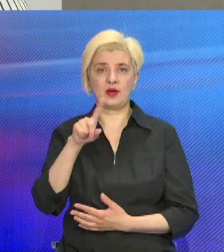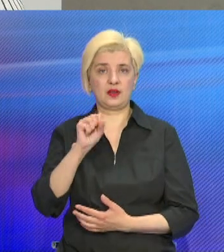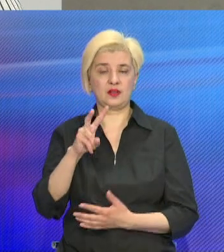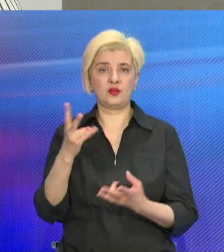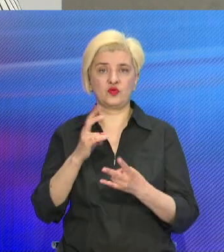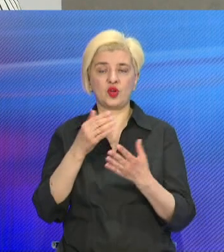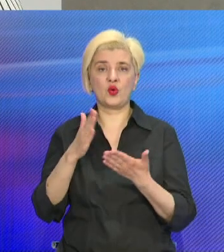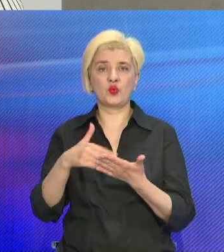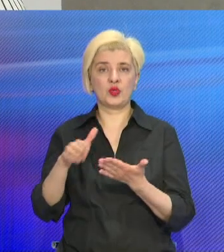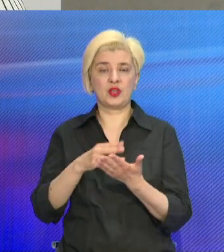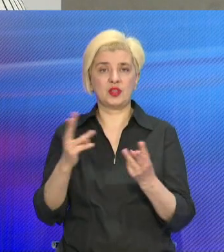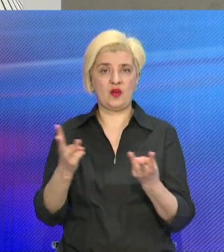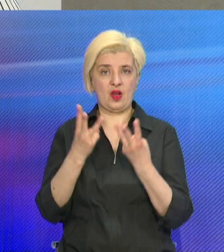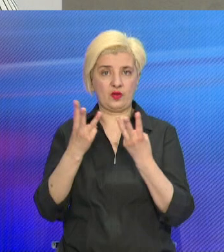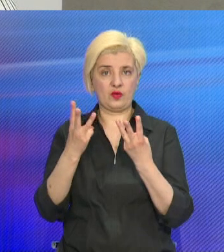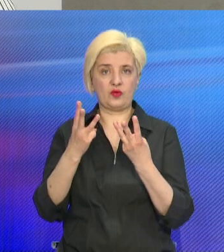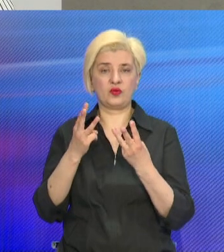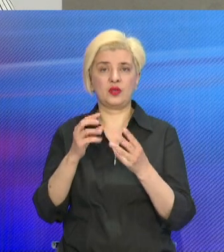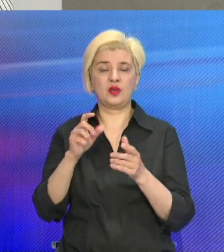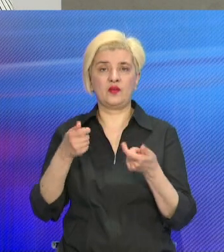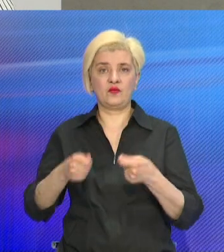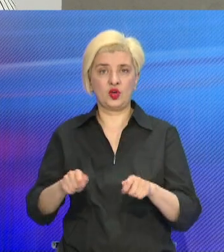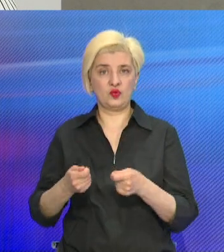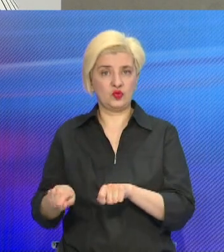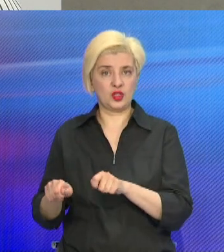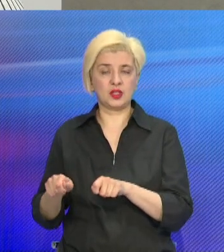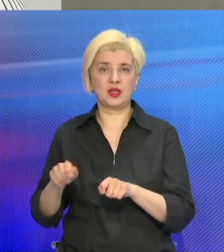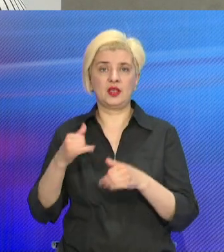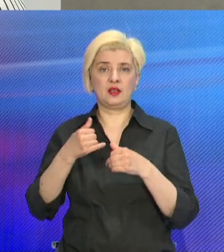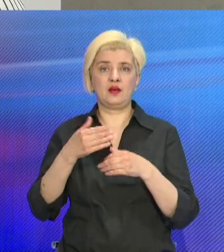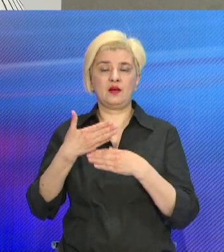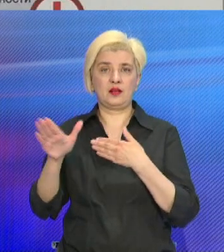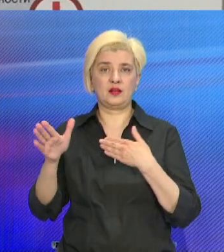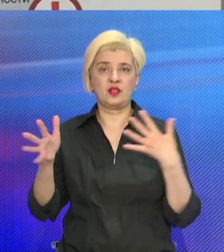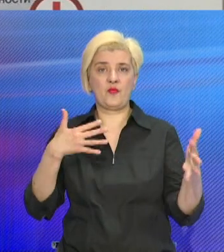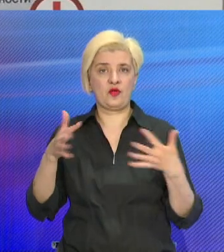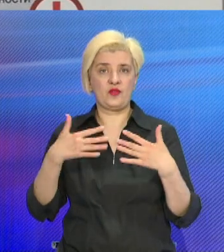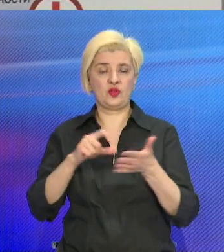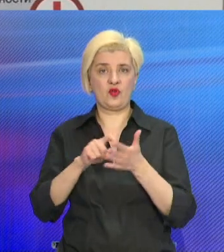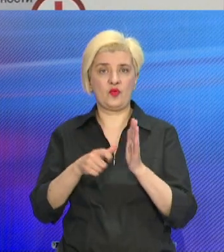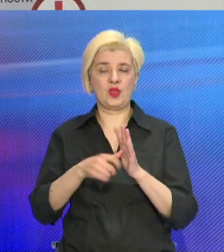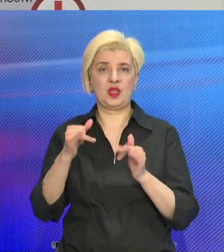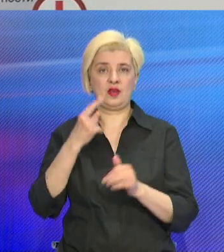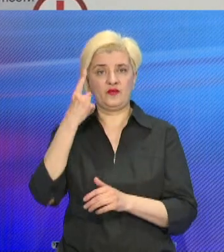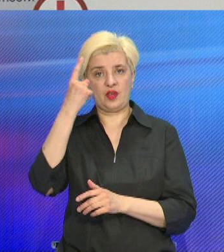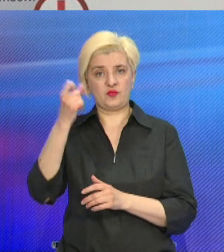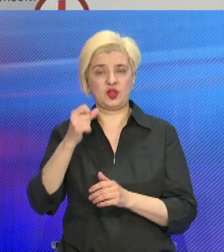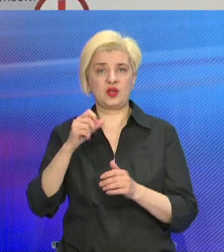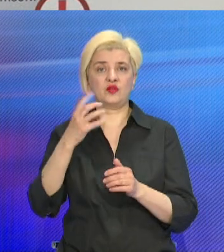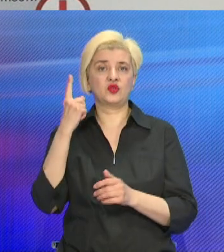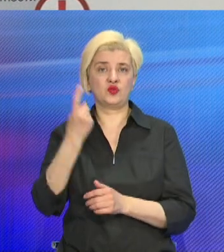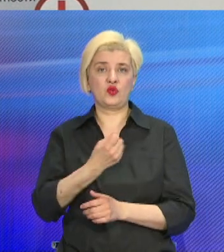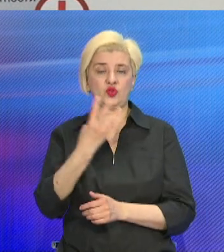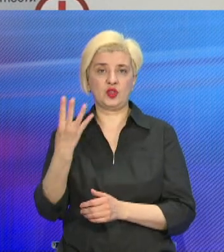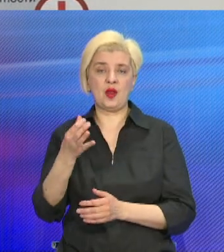пользоваться электрическими выключателями и приборами и незамедлительно обратиться в аварийно-диспетчерскую службу по телефону 104. Правильно пользование газом в быту – залог вашей